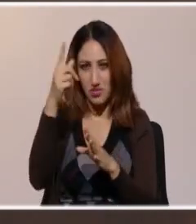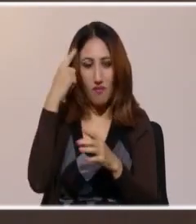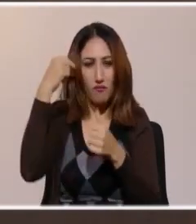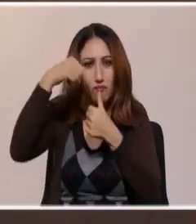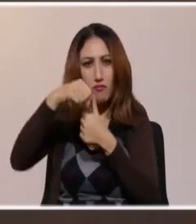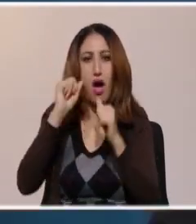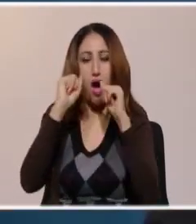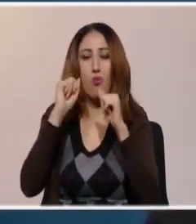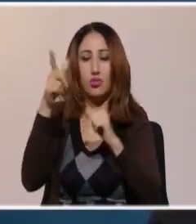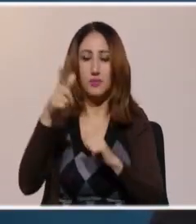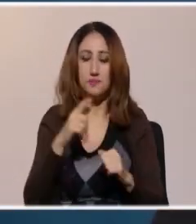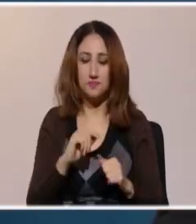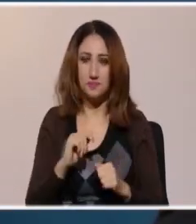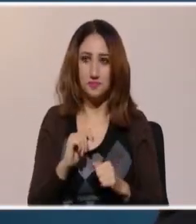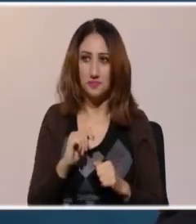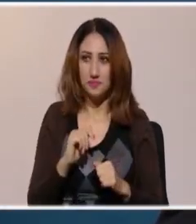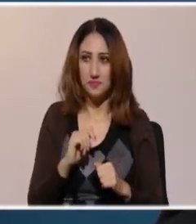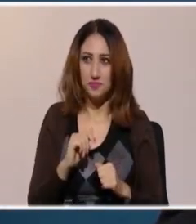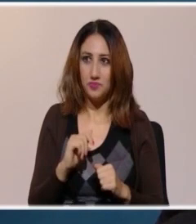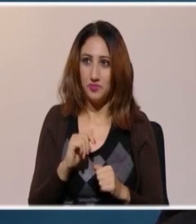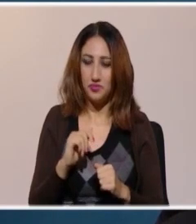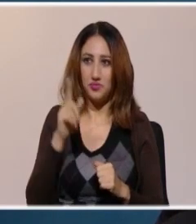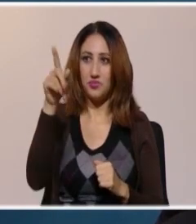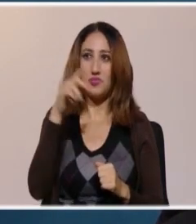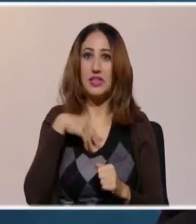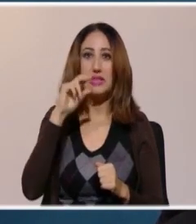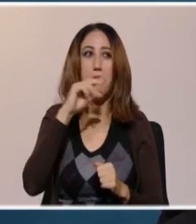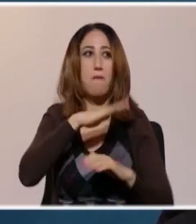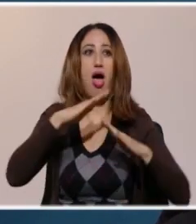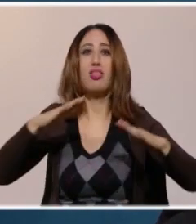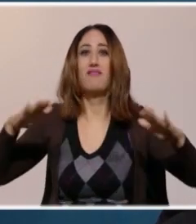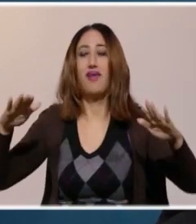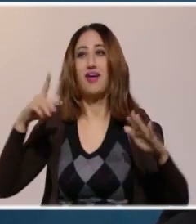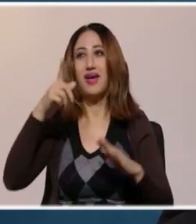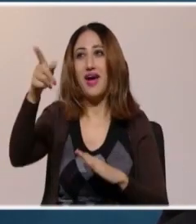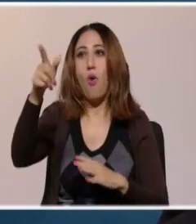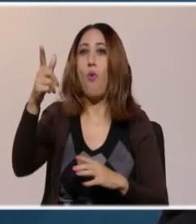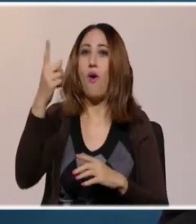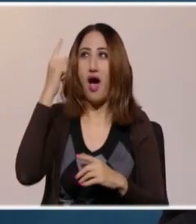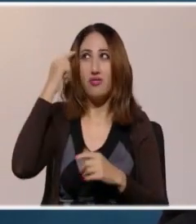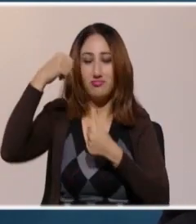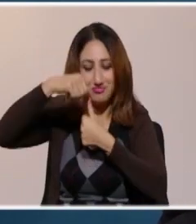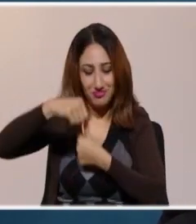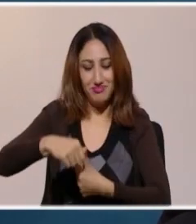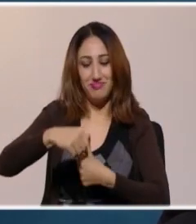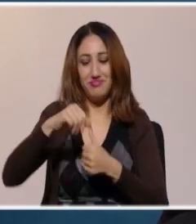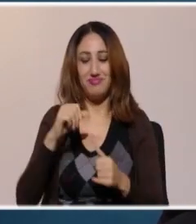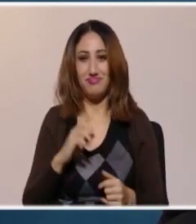على طول، يقعد يلعبنا زي ما نكون احنا الاطفال وهو نبقى قاعدين مبسوطين